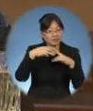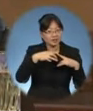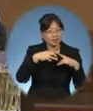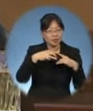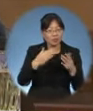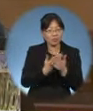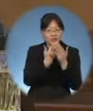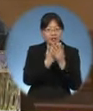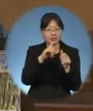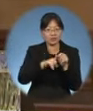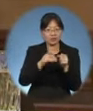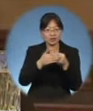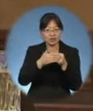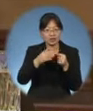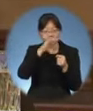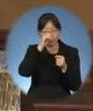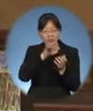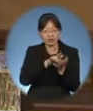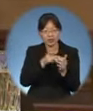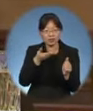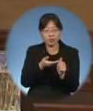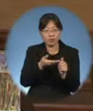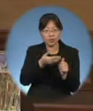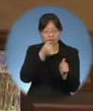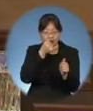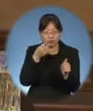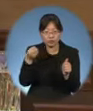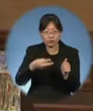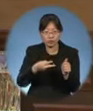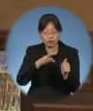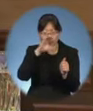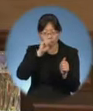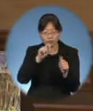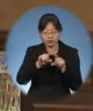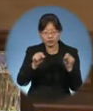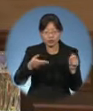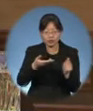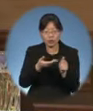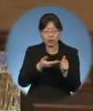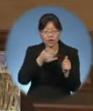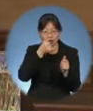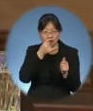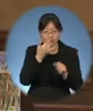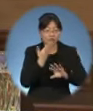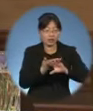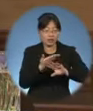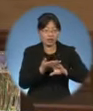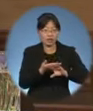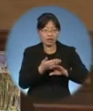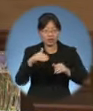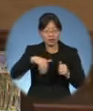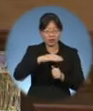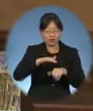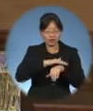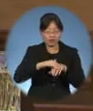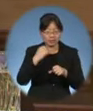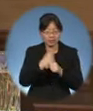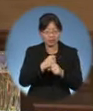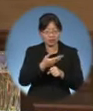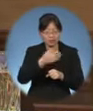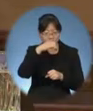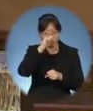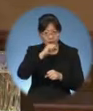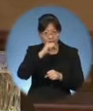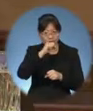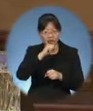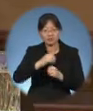신경을 발달시키기 위해서 뭐 좋은 약 먹이고 무슨 뭐 좋은 음식 먹이고 그걸로 되는 겁니까? 환경을 잘 만들어줘야 되는,